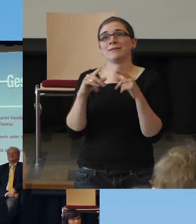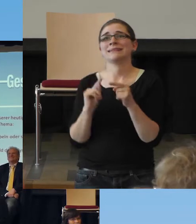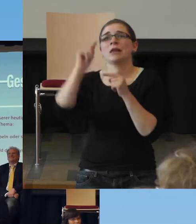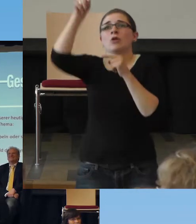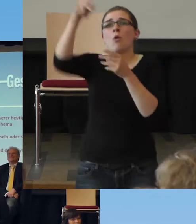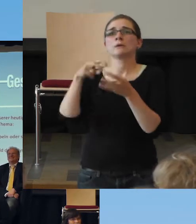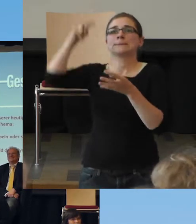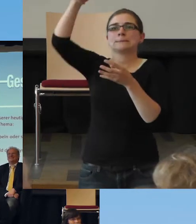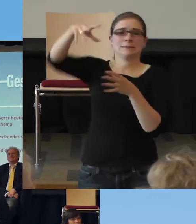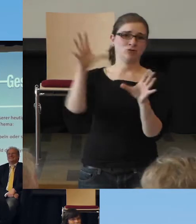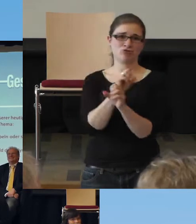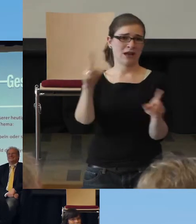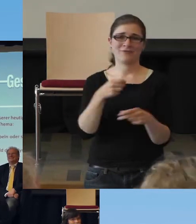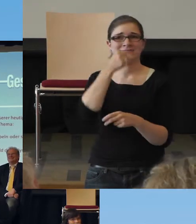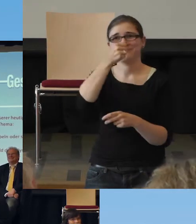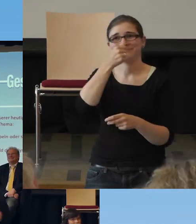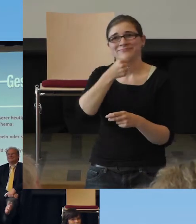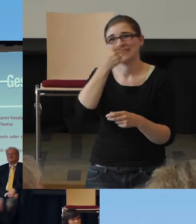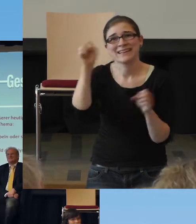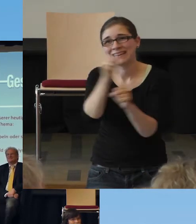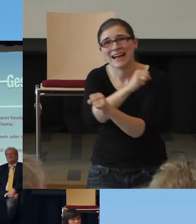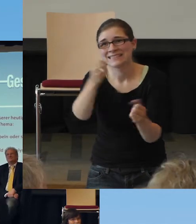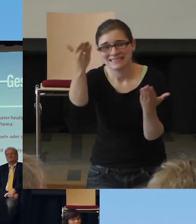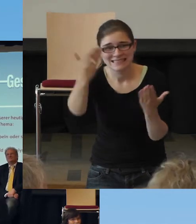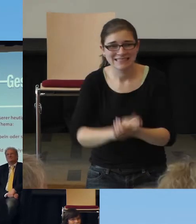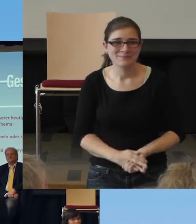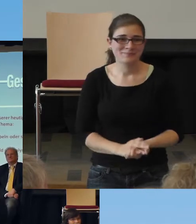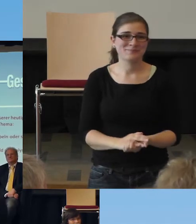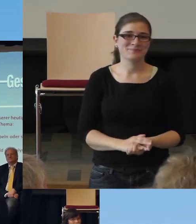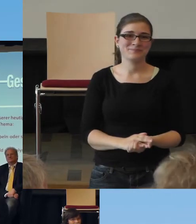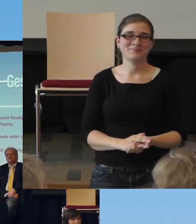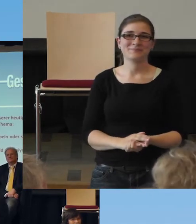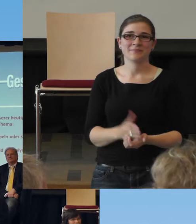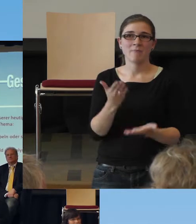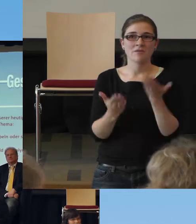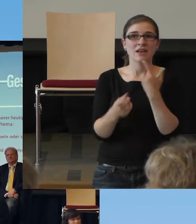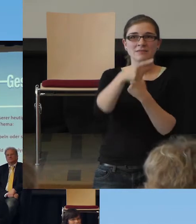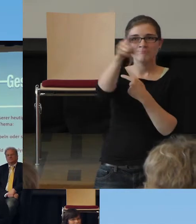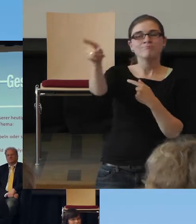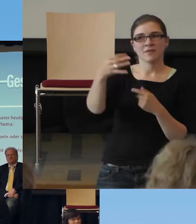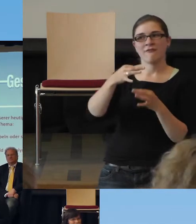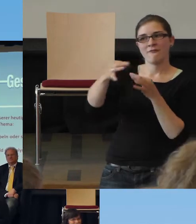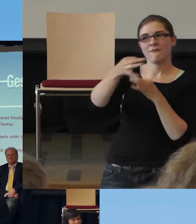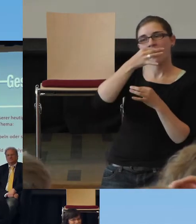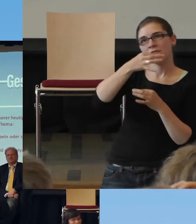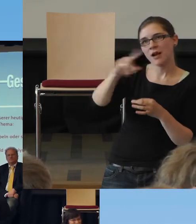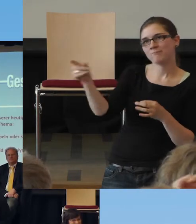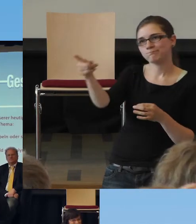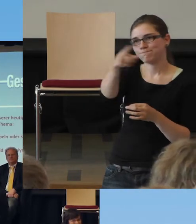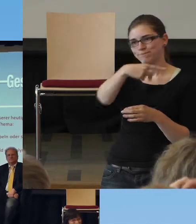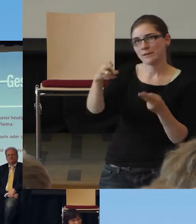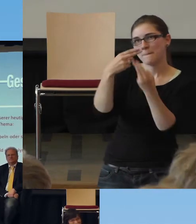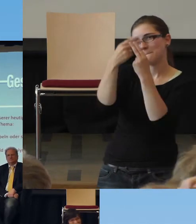geschafft bis zu Ihnen aber vielleicht haben einige der Fragen auch Ihnen auf der Zunge gelegen die hier unten gestellt wurden